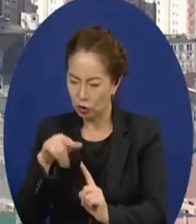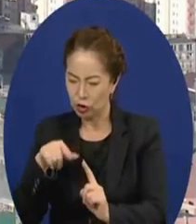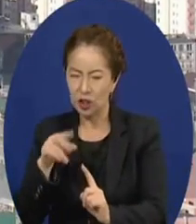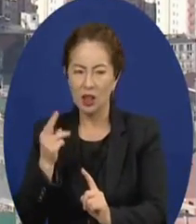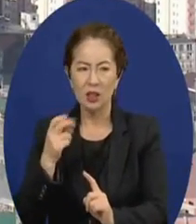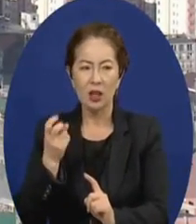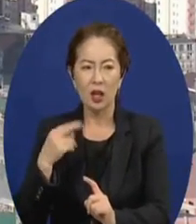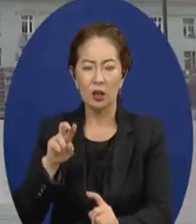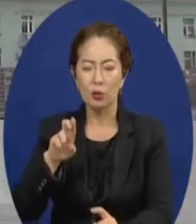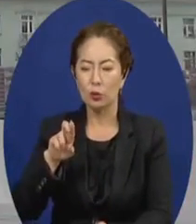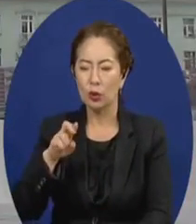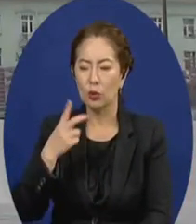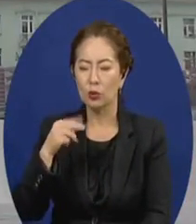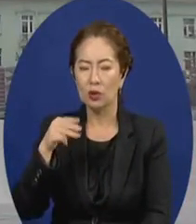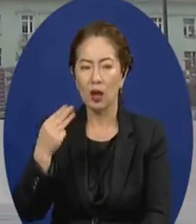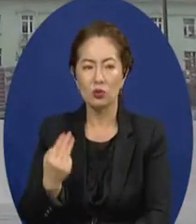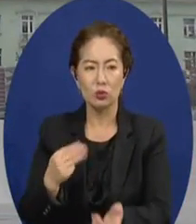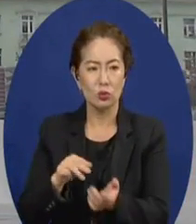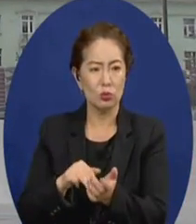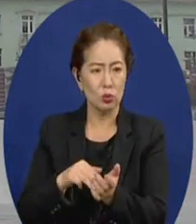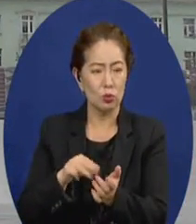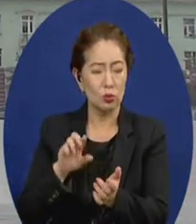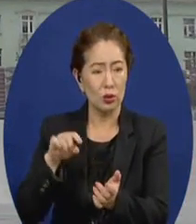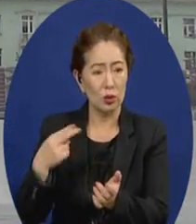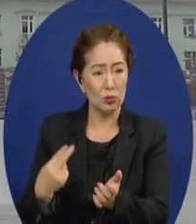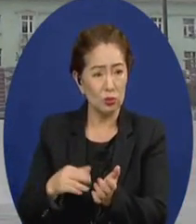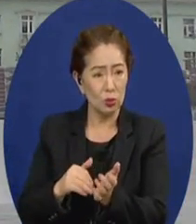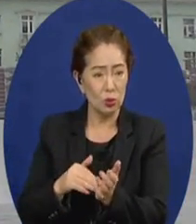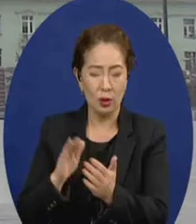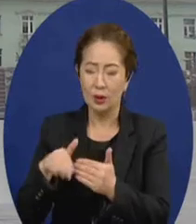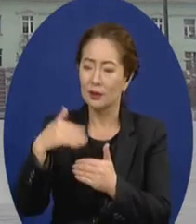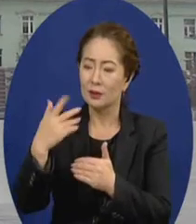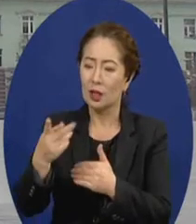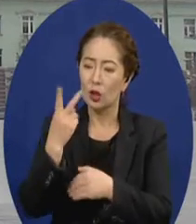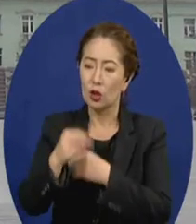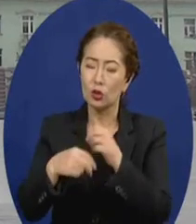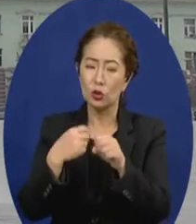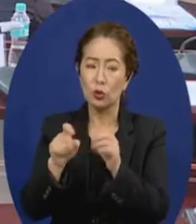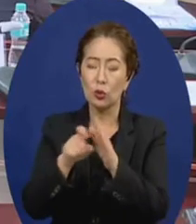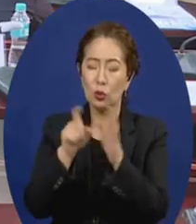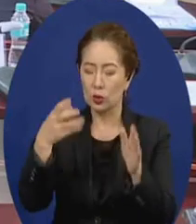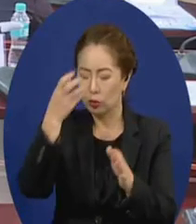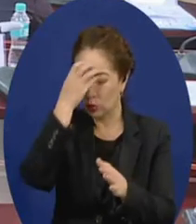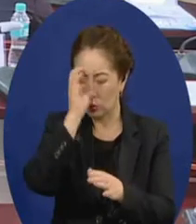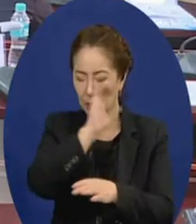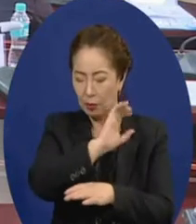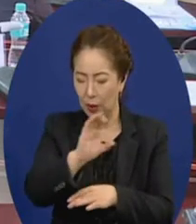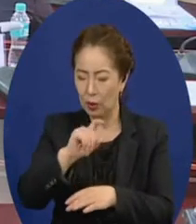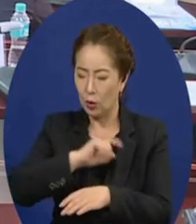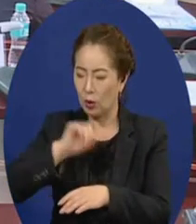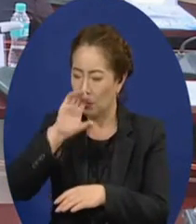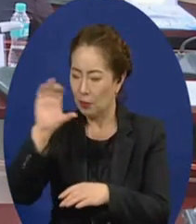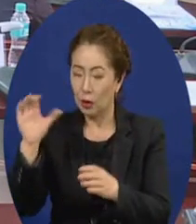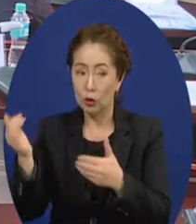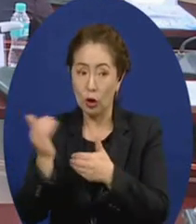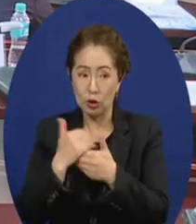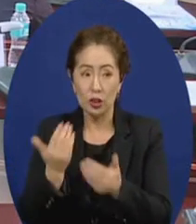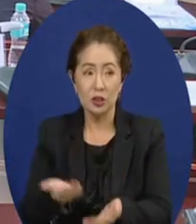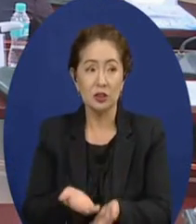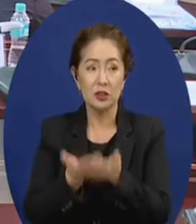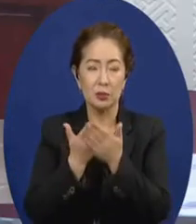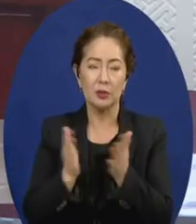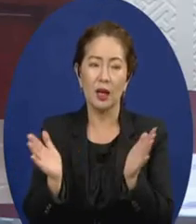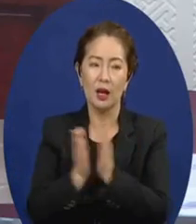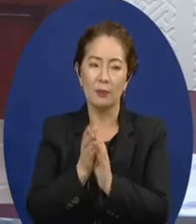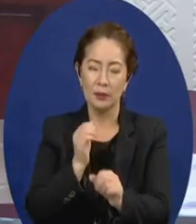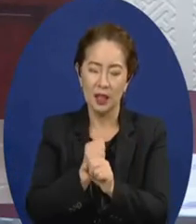дутагдaltaй зэрэг нь суурь шалтгааны нэг юм а. Тиймээс ирэх 20 жилд төр хувийн хөвшлийн оролцоог нэмэгдүүлж, хамтын ажиллагааг дэмжинэ гэдгийг хотын